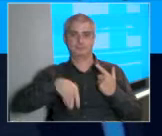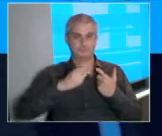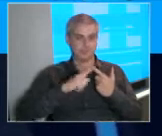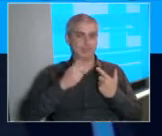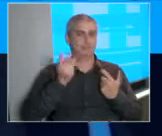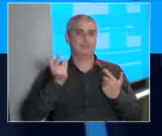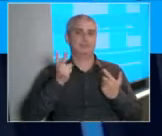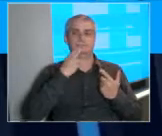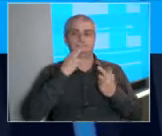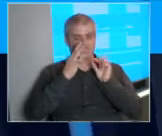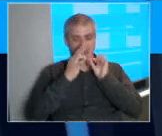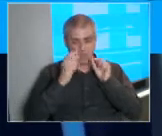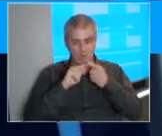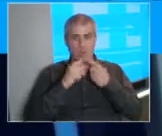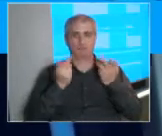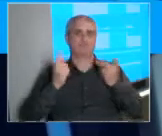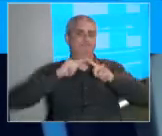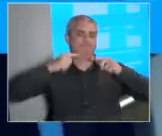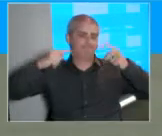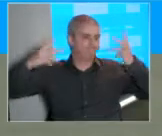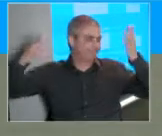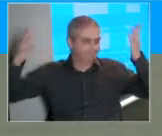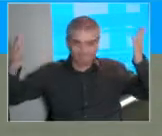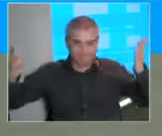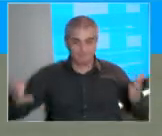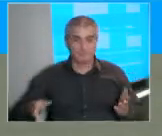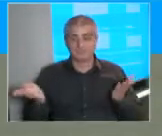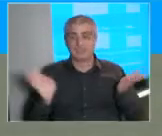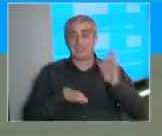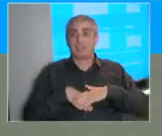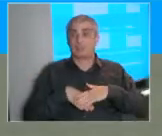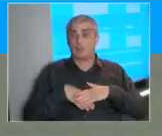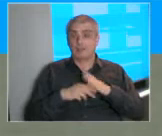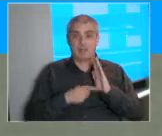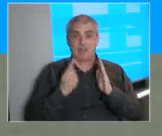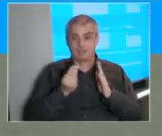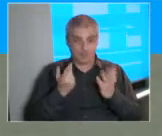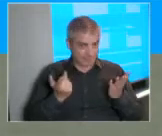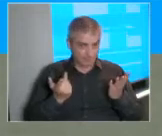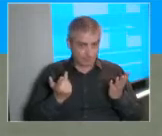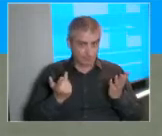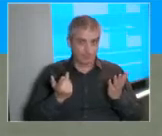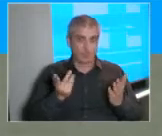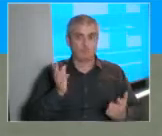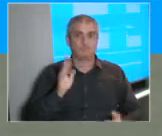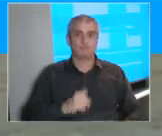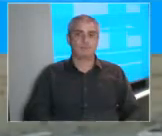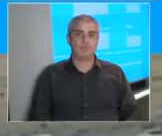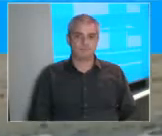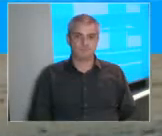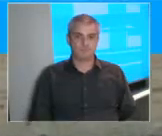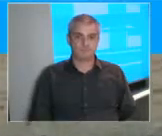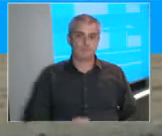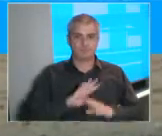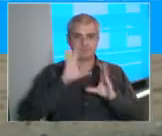פילטרים של סיגריות ומוצרי טבק, חיתולים חד פעמים ומוצרים אחרים מהסוג הזה. זה גם